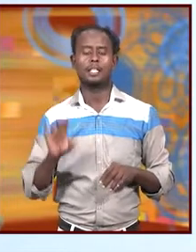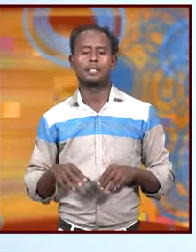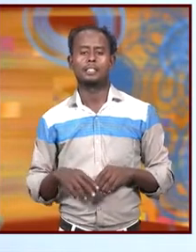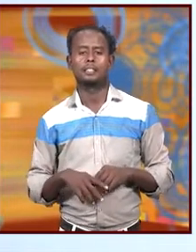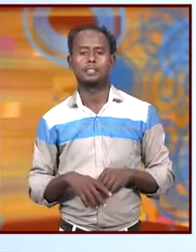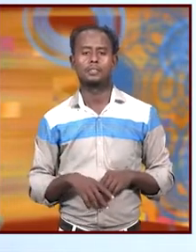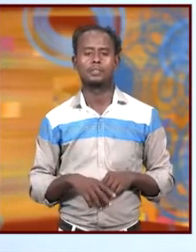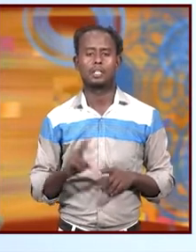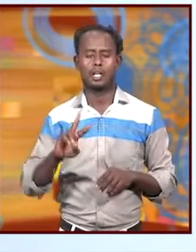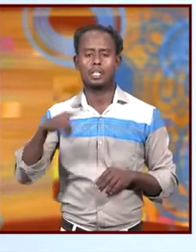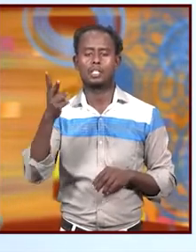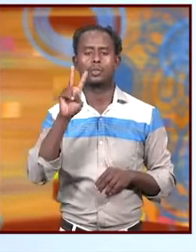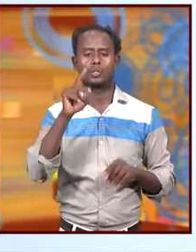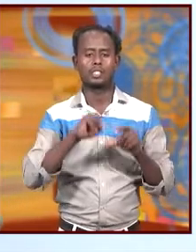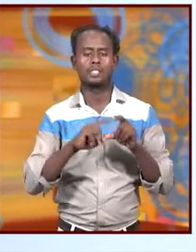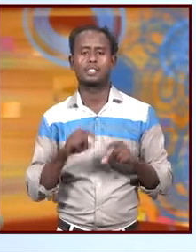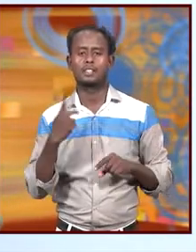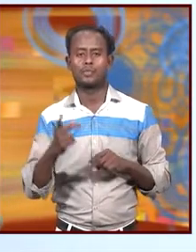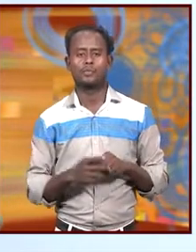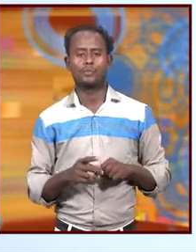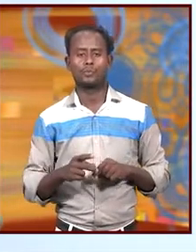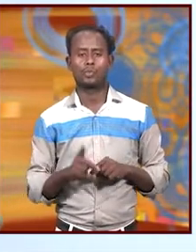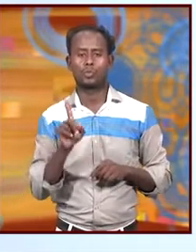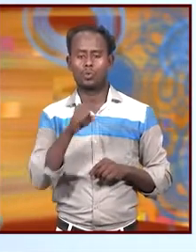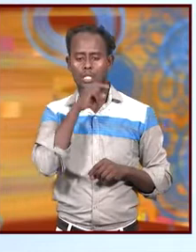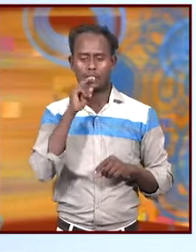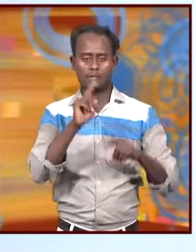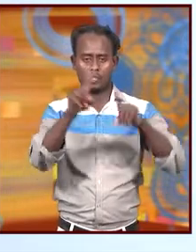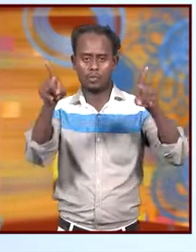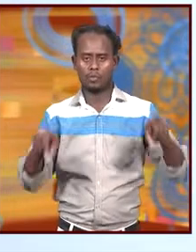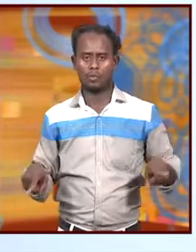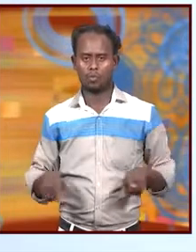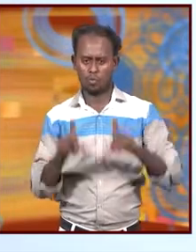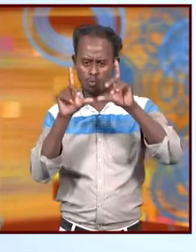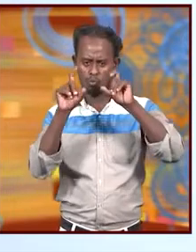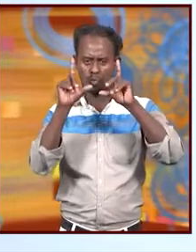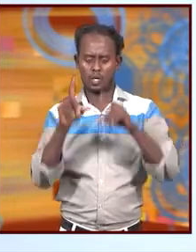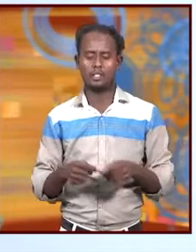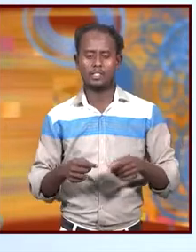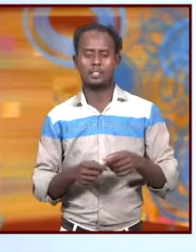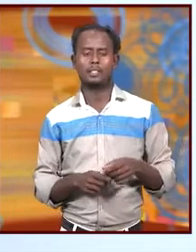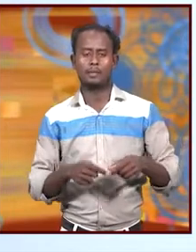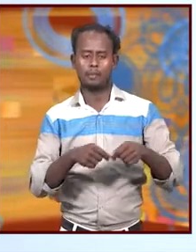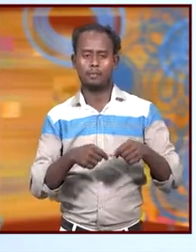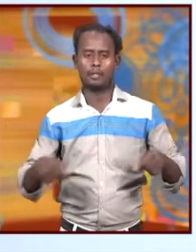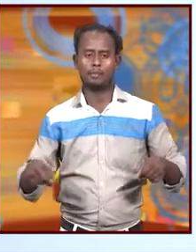சென்டிமீட்டர். அடுத்த வினா, ஒரு செவ்வக வடிவிலான புகைப்படம் ஒன்றின் பரப்பளவு